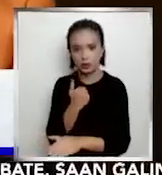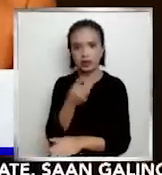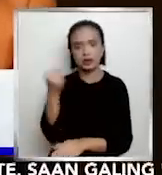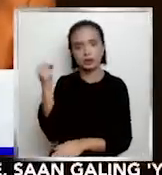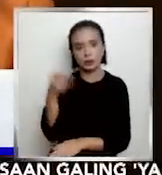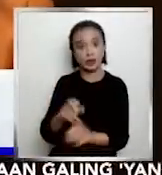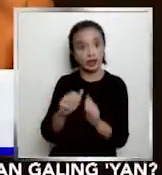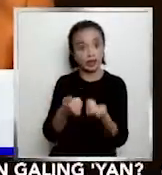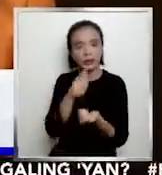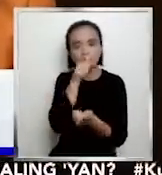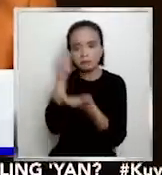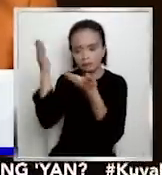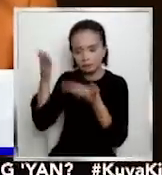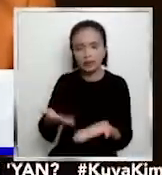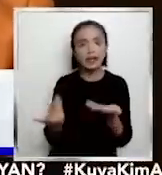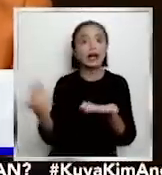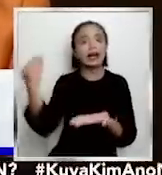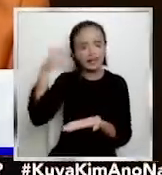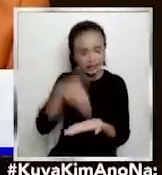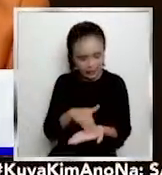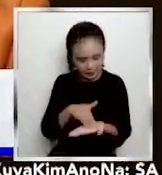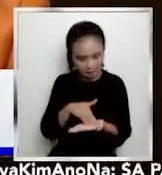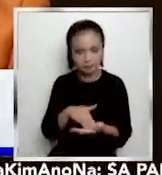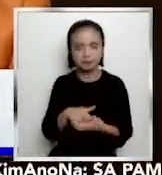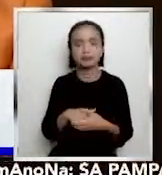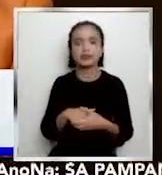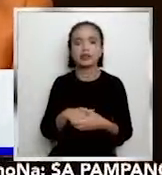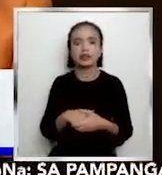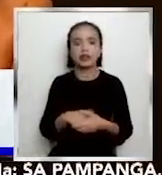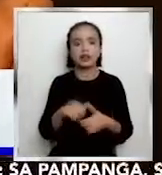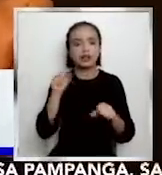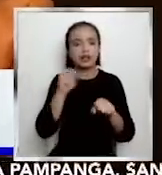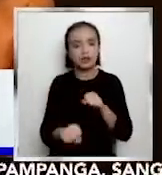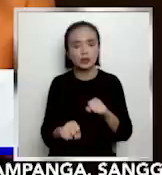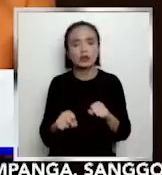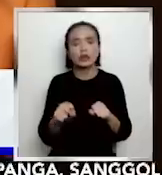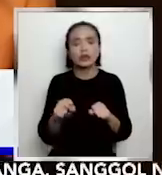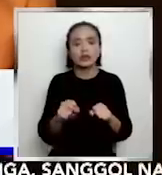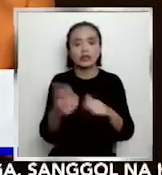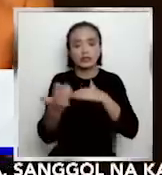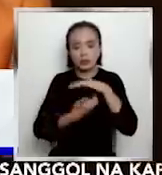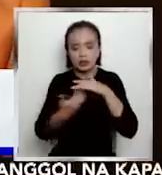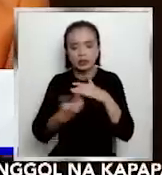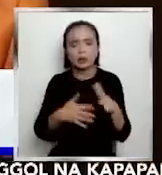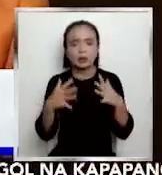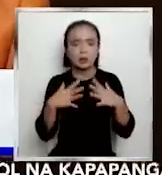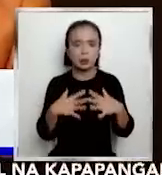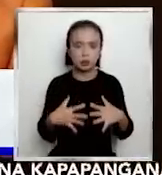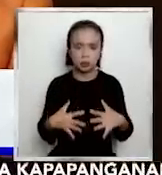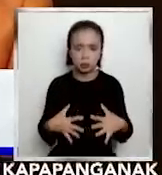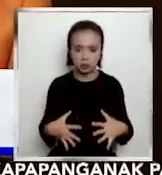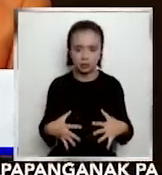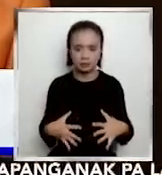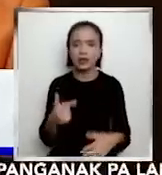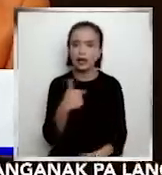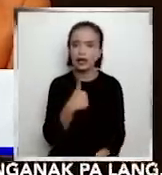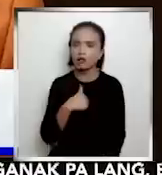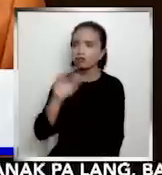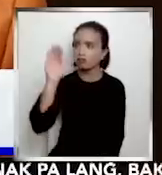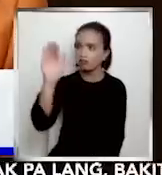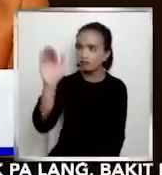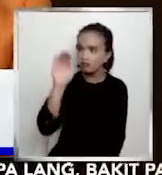Once and for all, para mapanatag naman ang mga consumers, nananawagan ako kay